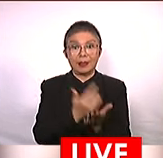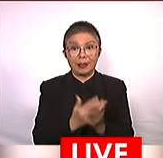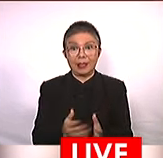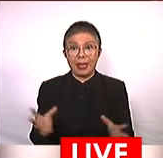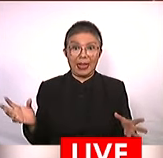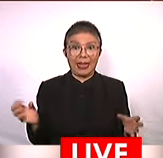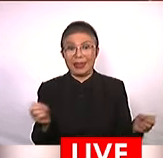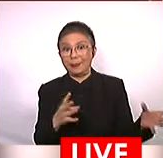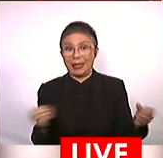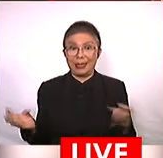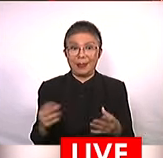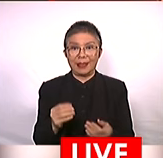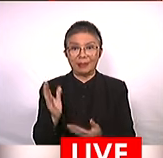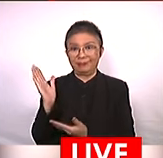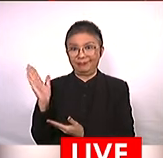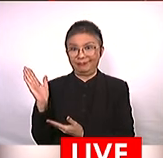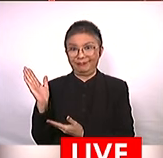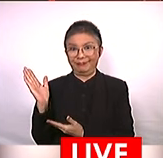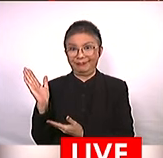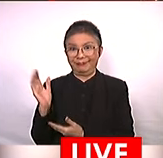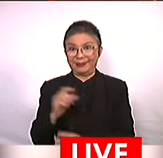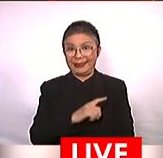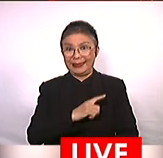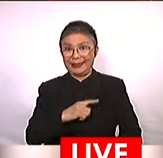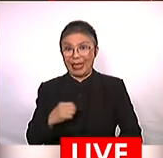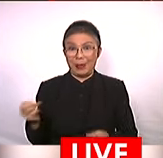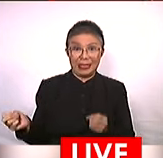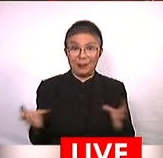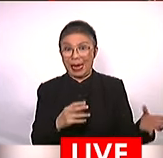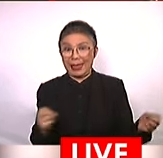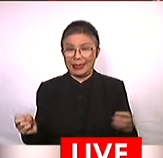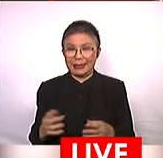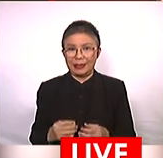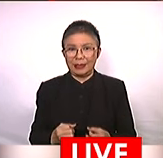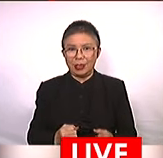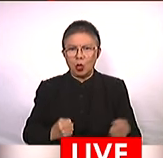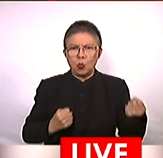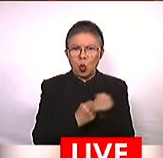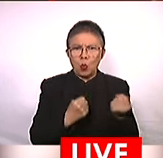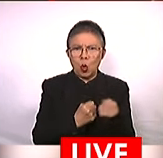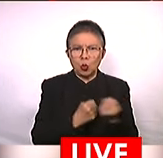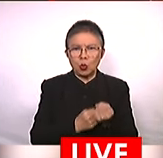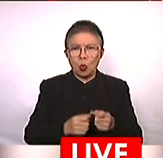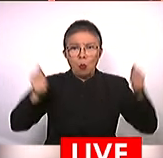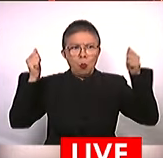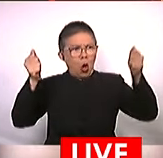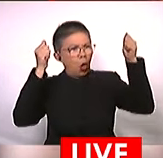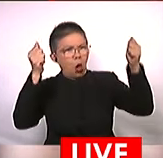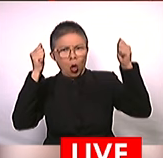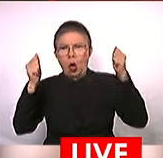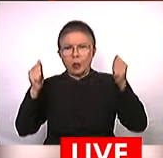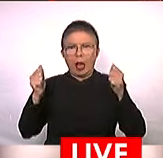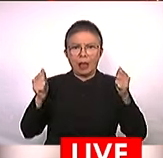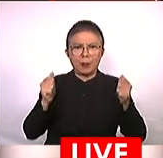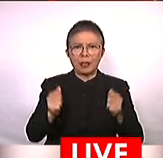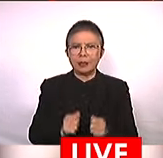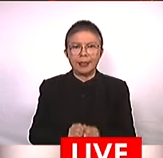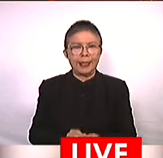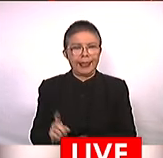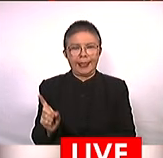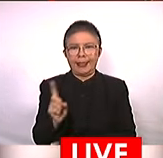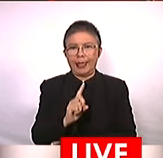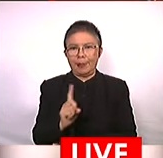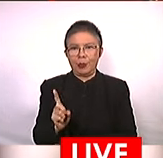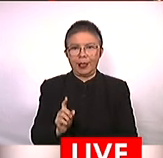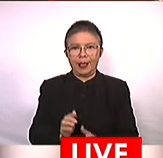tata tertib saat debat berlangsung dalam debat pendukung tidak diperkenankan membawa bahan kampanye dan alat peraga